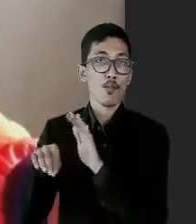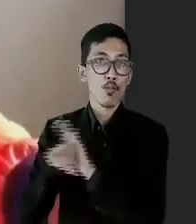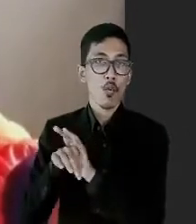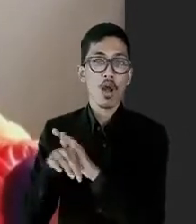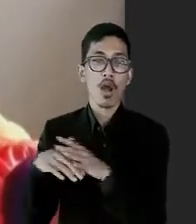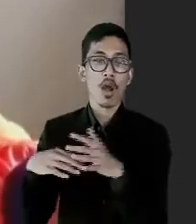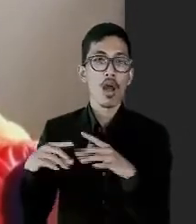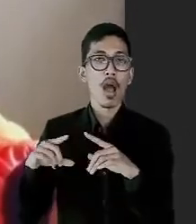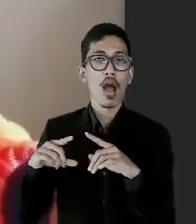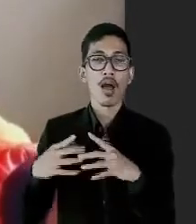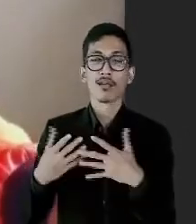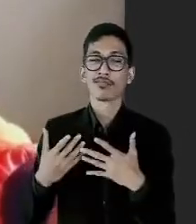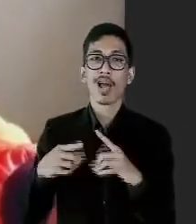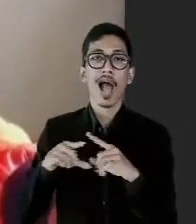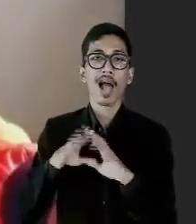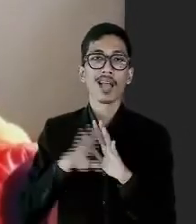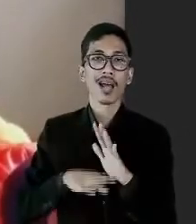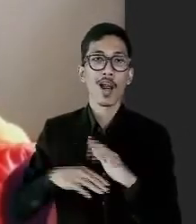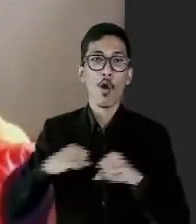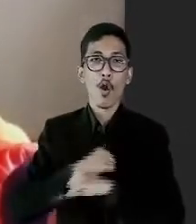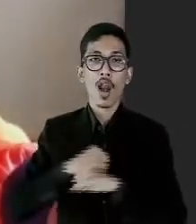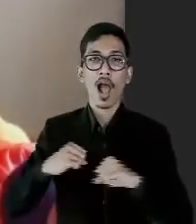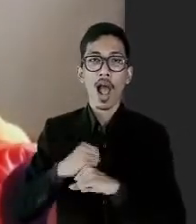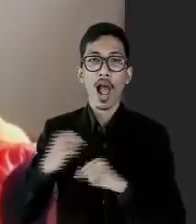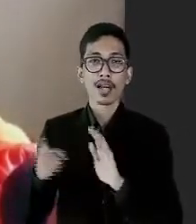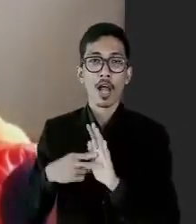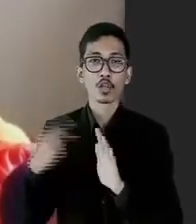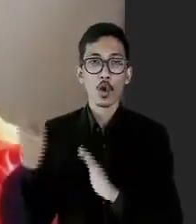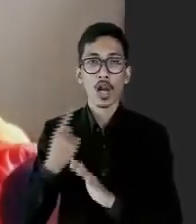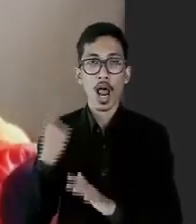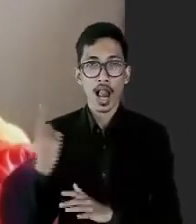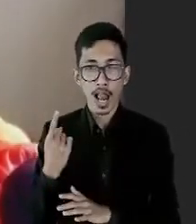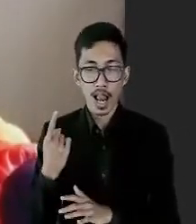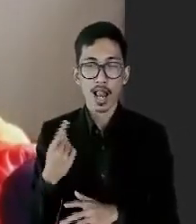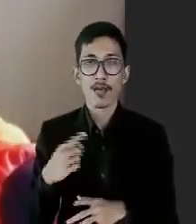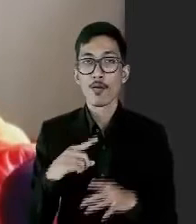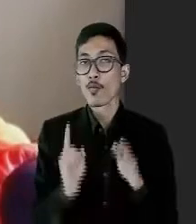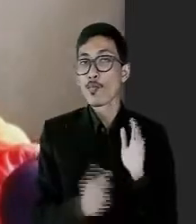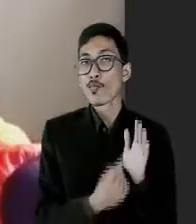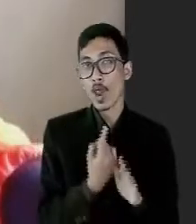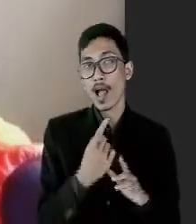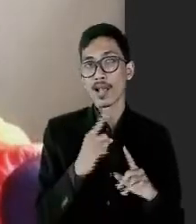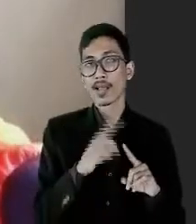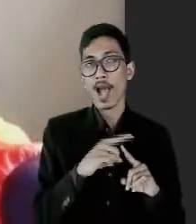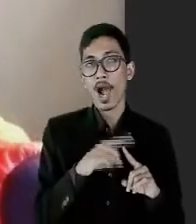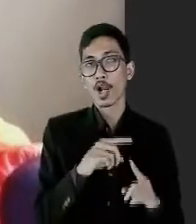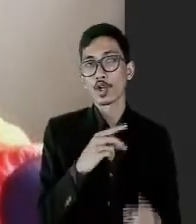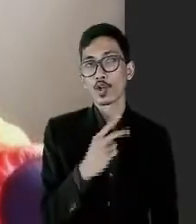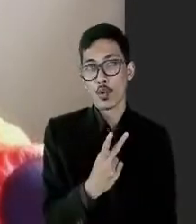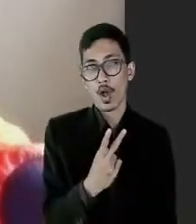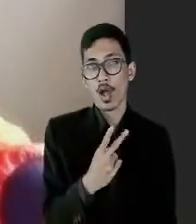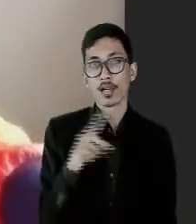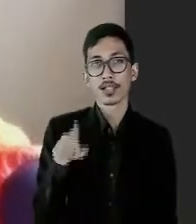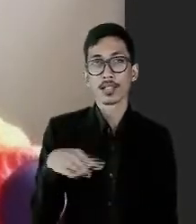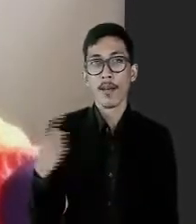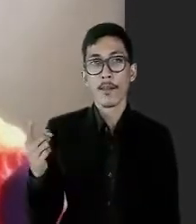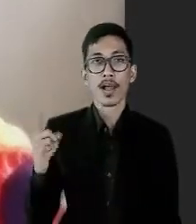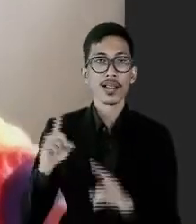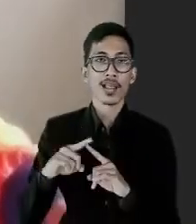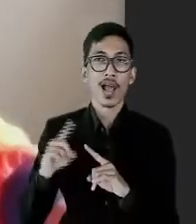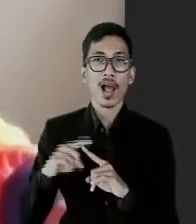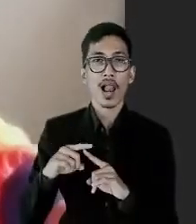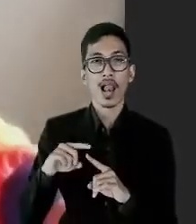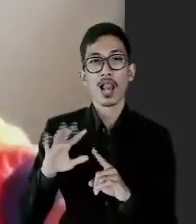ajang olahraga nasional utama yang telah dilaksanakan sejak tanggal 2 Oktober sampai dengan nanti tanggal 15